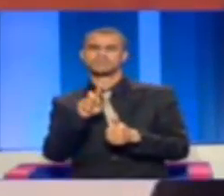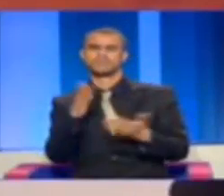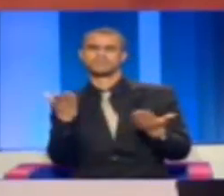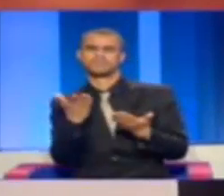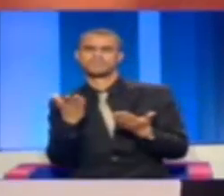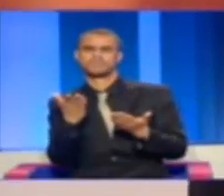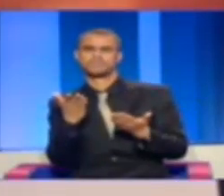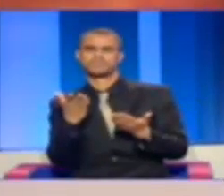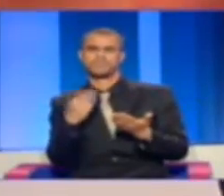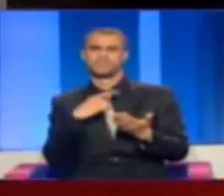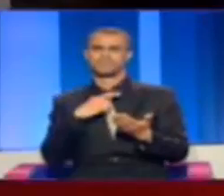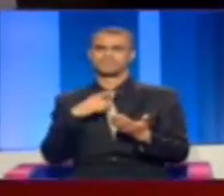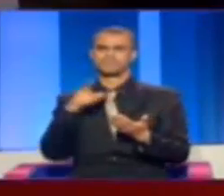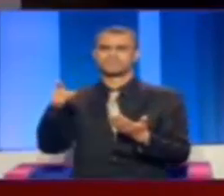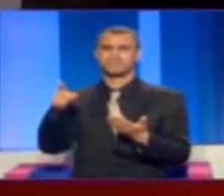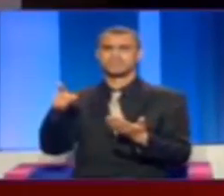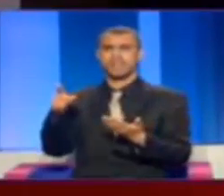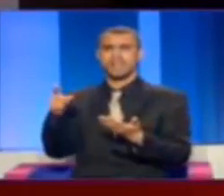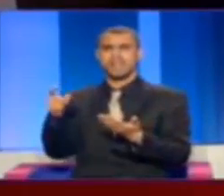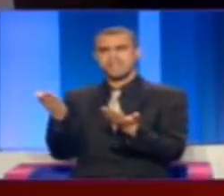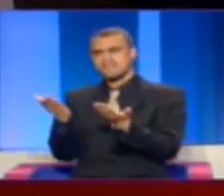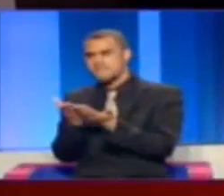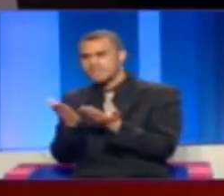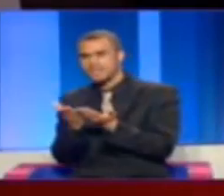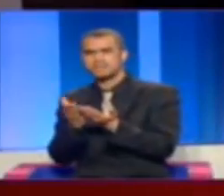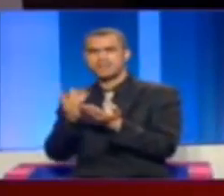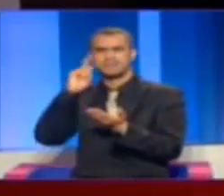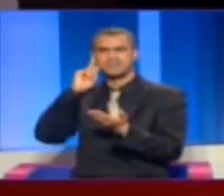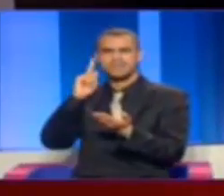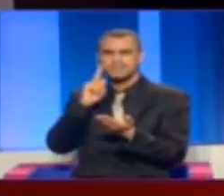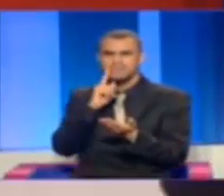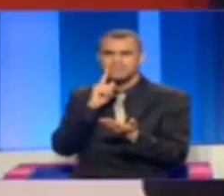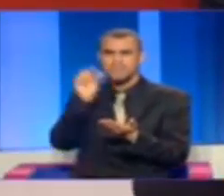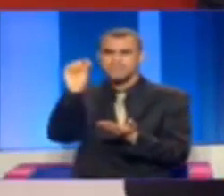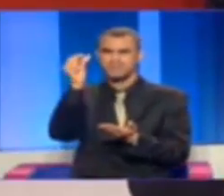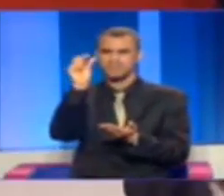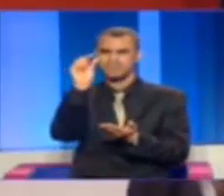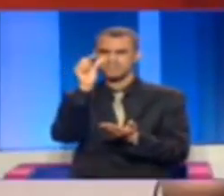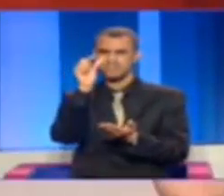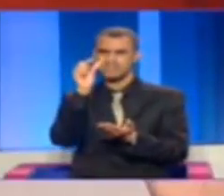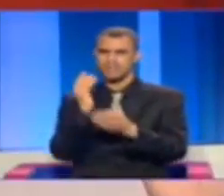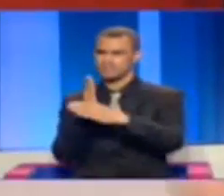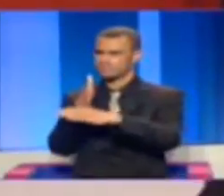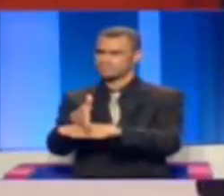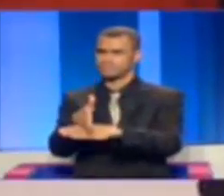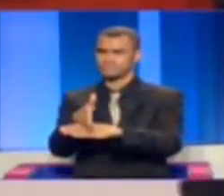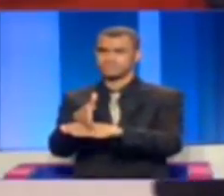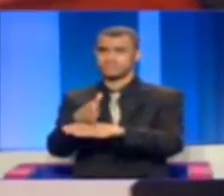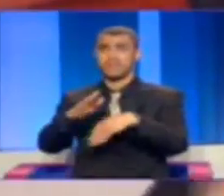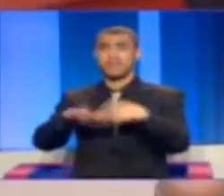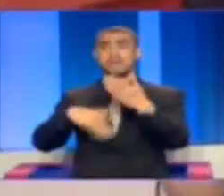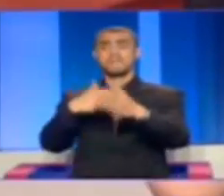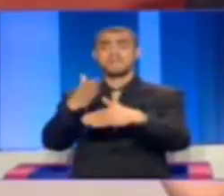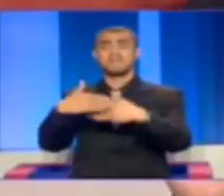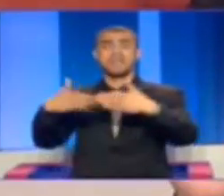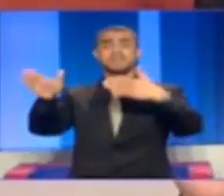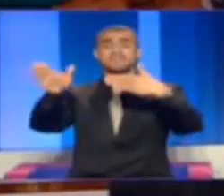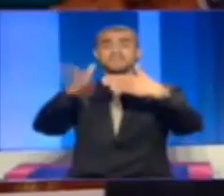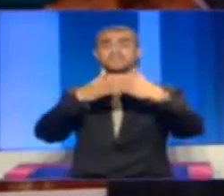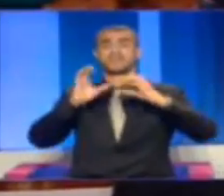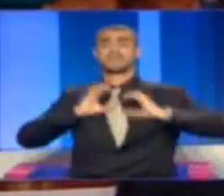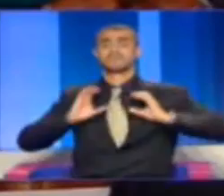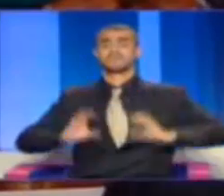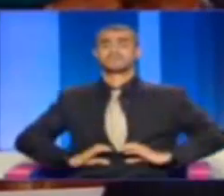عندها، يعني هما العدد اللي كيستافدوا من التعليم الابتدائي هو قليل، ومن بعد يغلق باب التمدرس بشكل نهائي لهذه